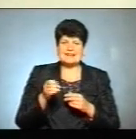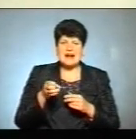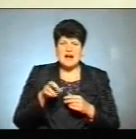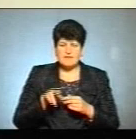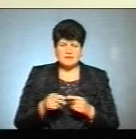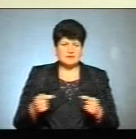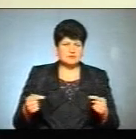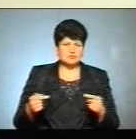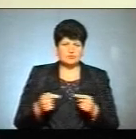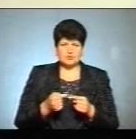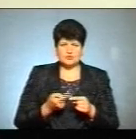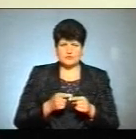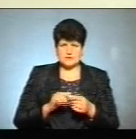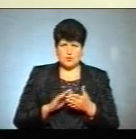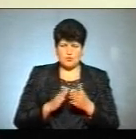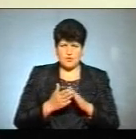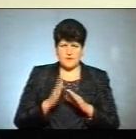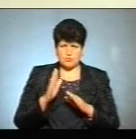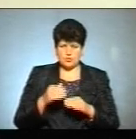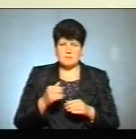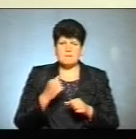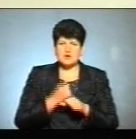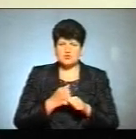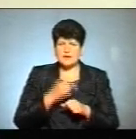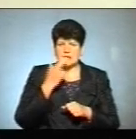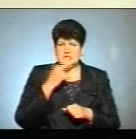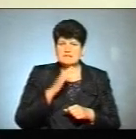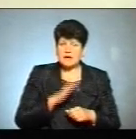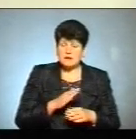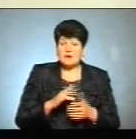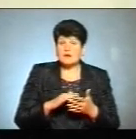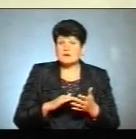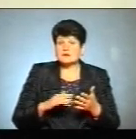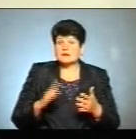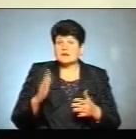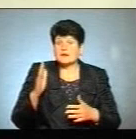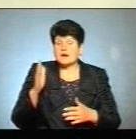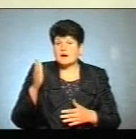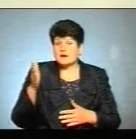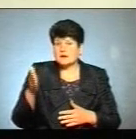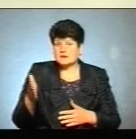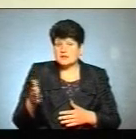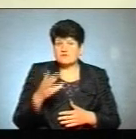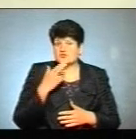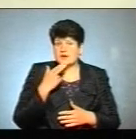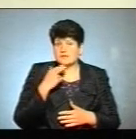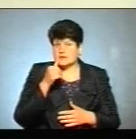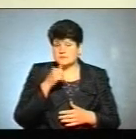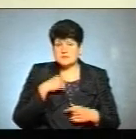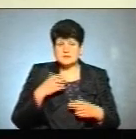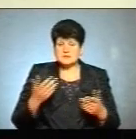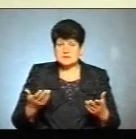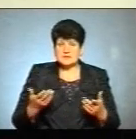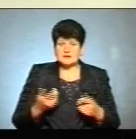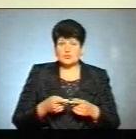в цих всіх умовах ми будемо працювати і звикати. А як вже буде надалі до червня місяця. Ну, звичайно,